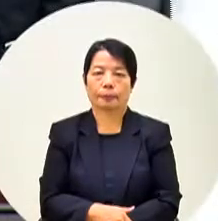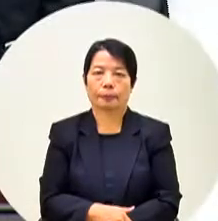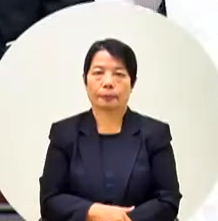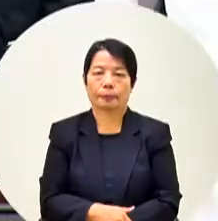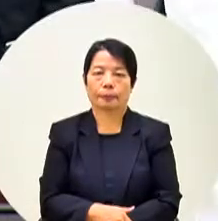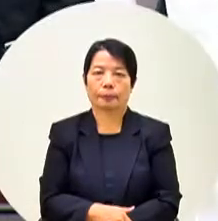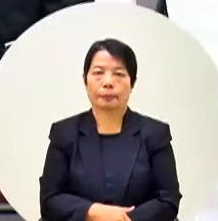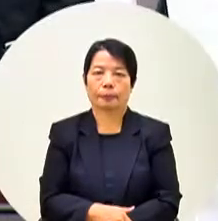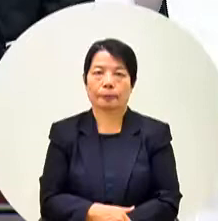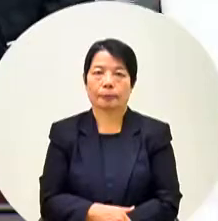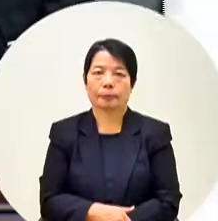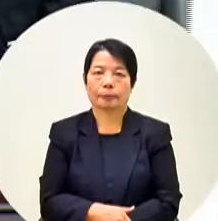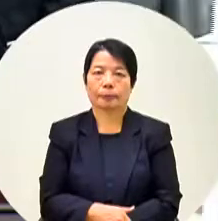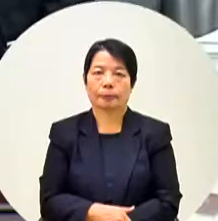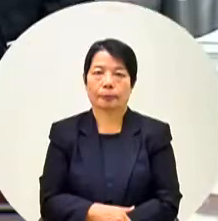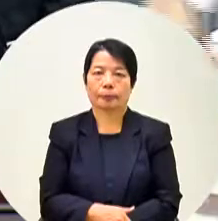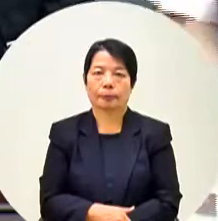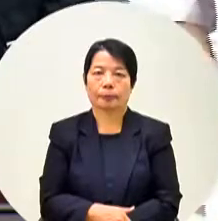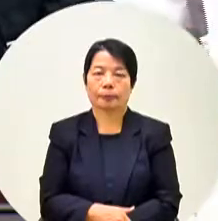是啦，